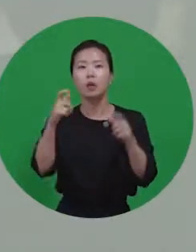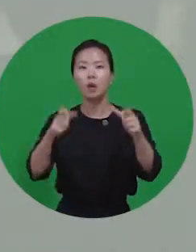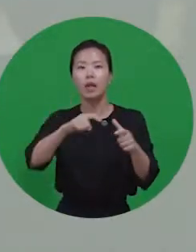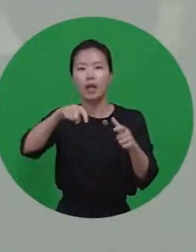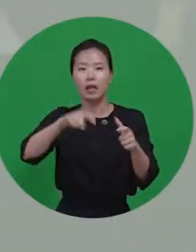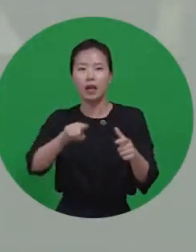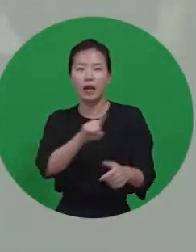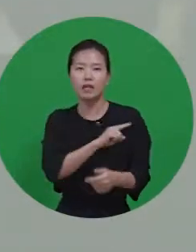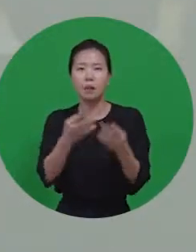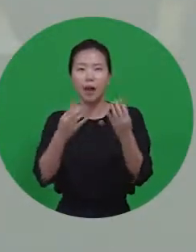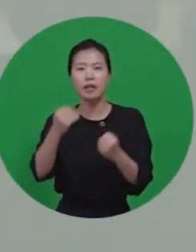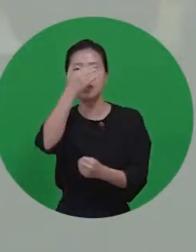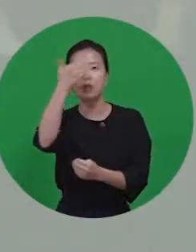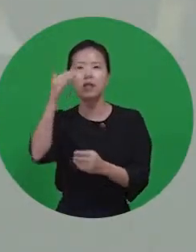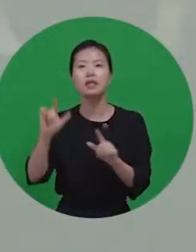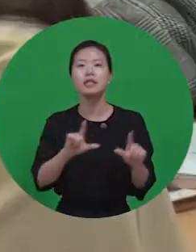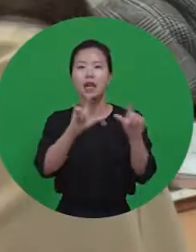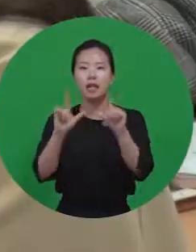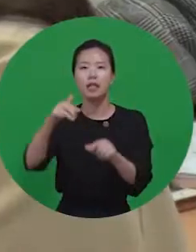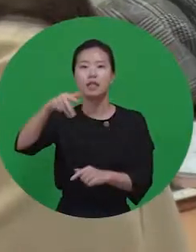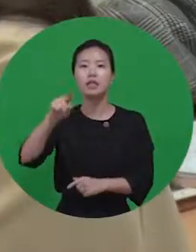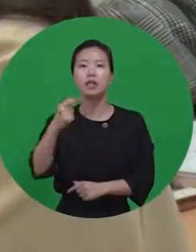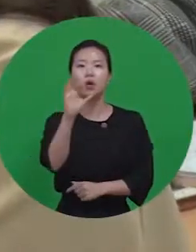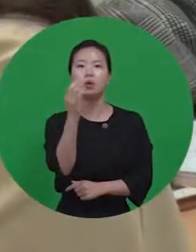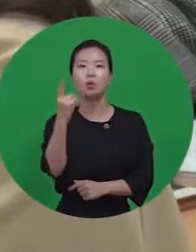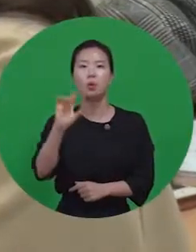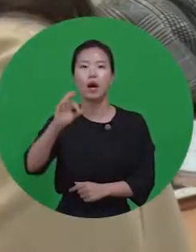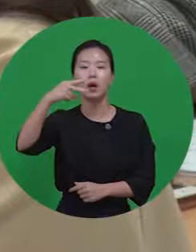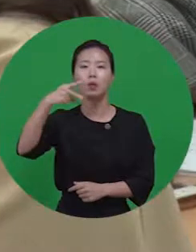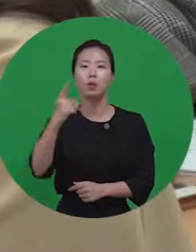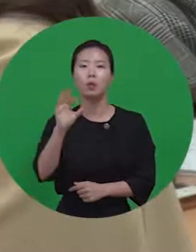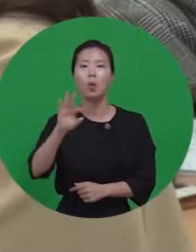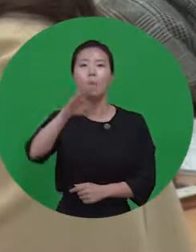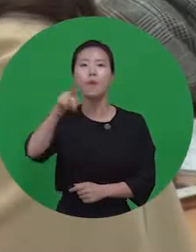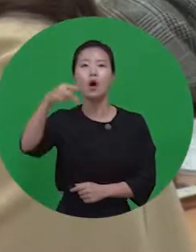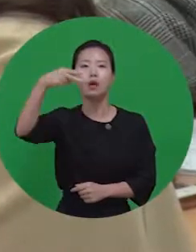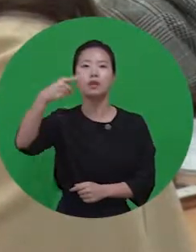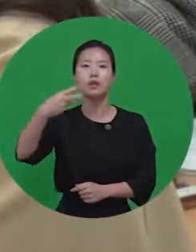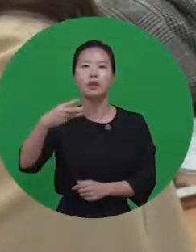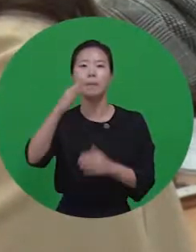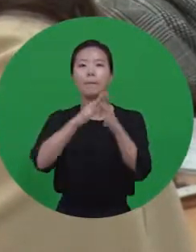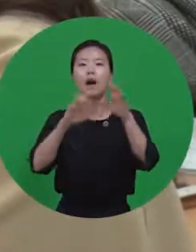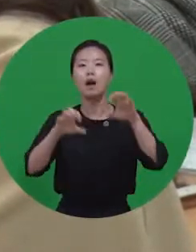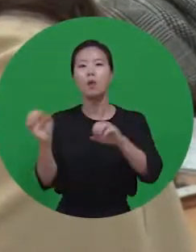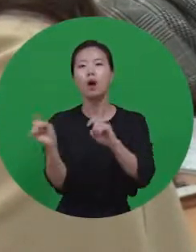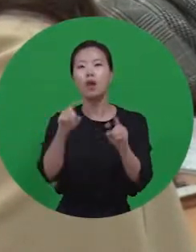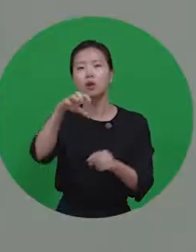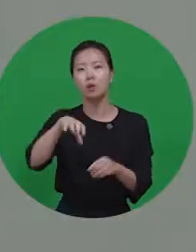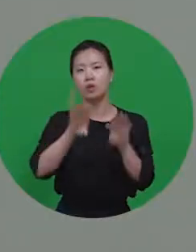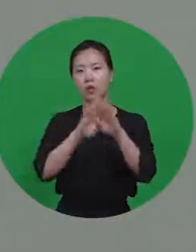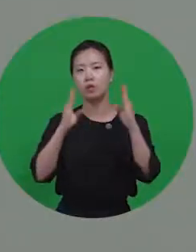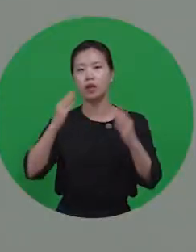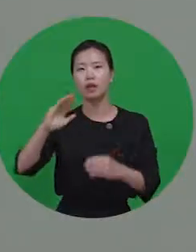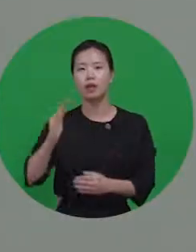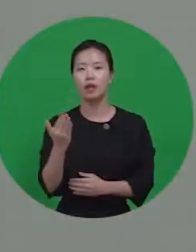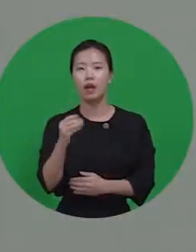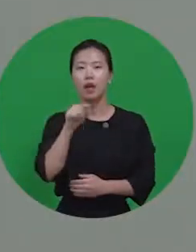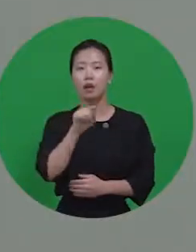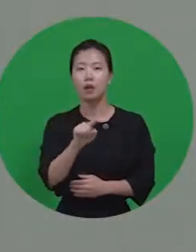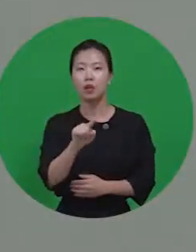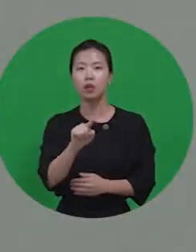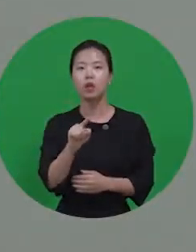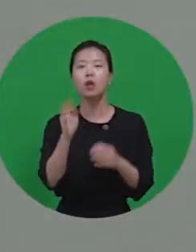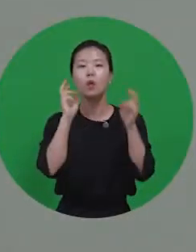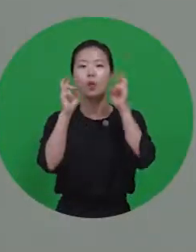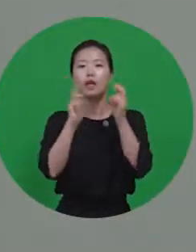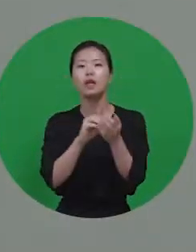관내에서 청년 거주 비율이 높은 천왕동 버들마을 활력소에 개소됐습니다. 일자리 카페에서는 청년들에게